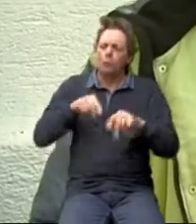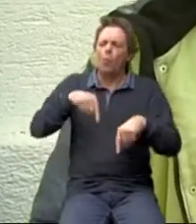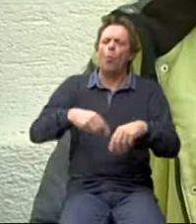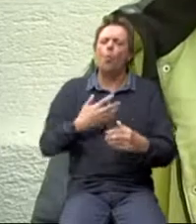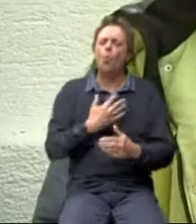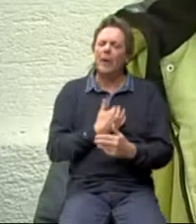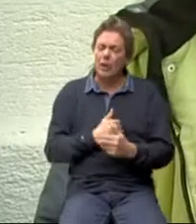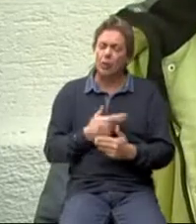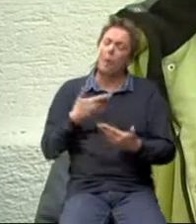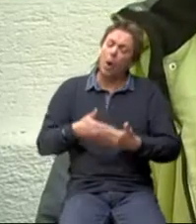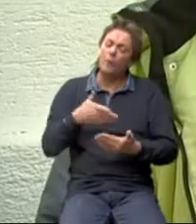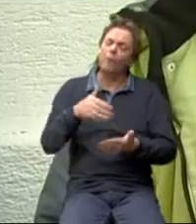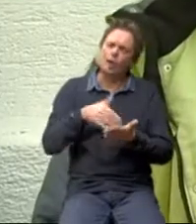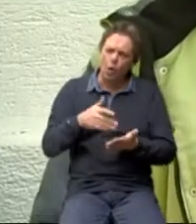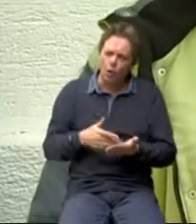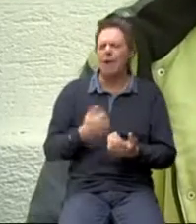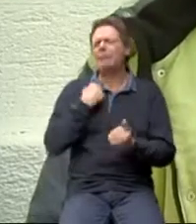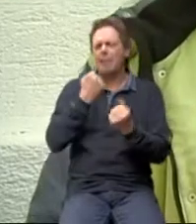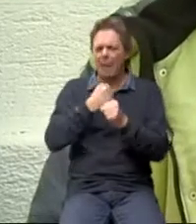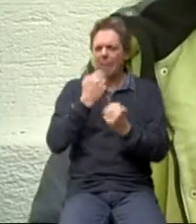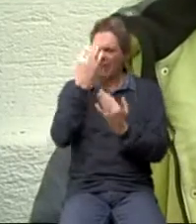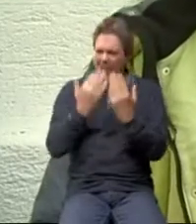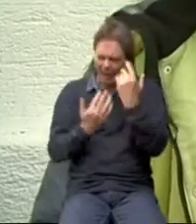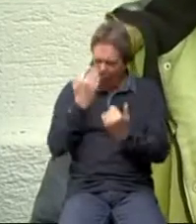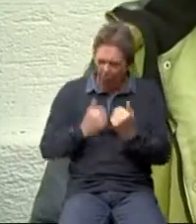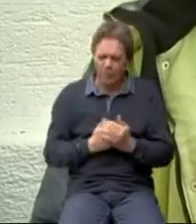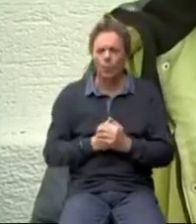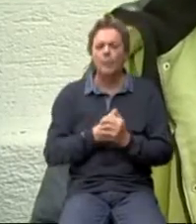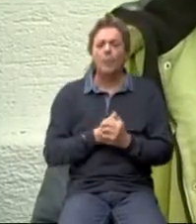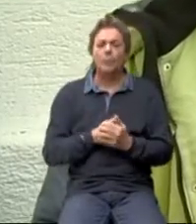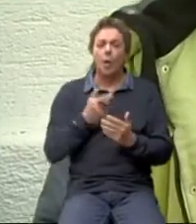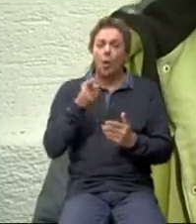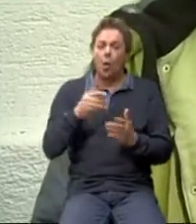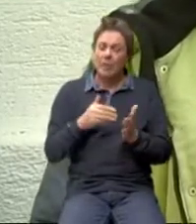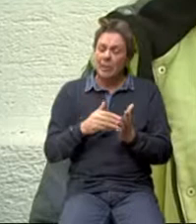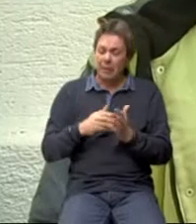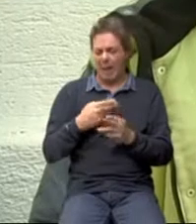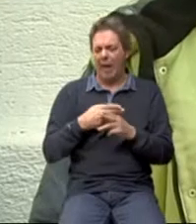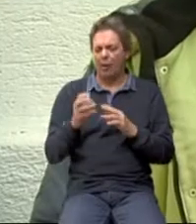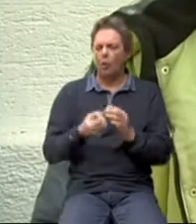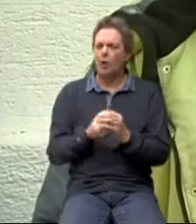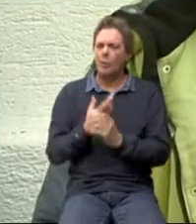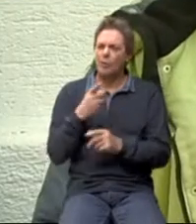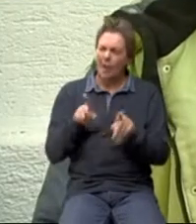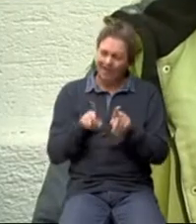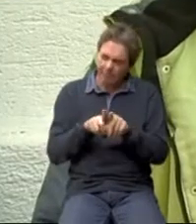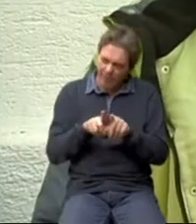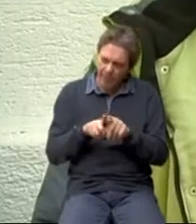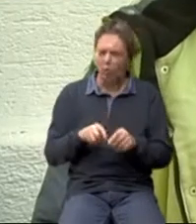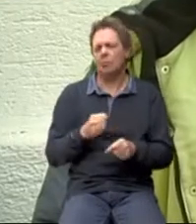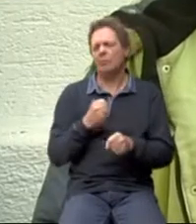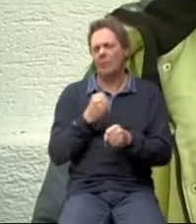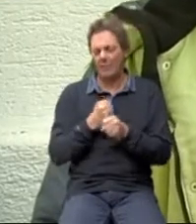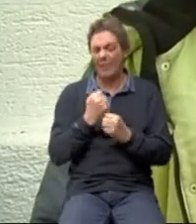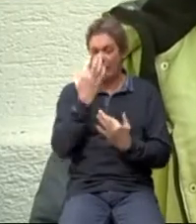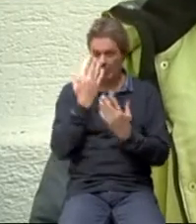tih troškova da se odredio kalkulacija i troškovnik koštanja te robe. E, onda bi trebalo ekološka proizvodnja isto na to, znači napraviti